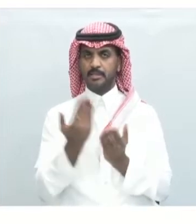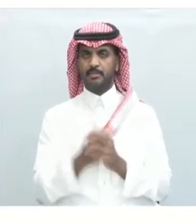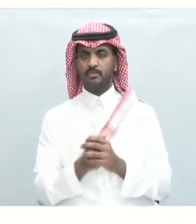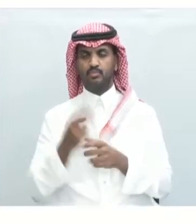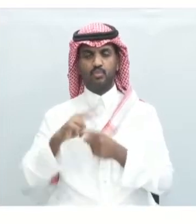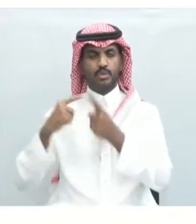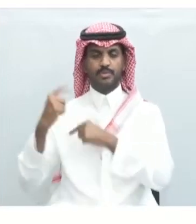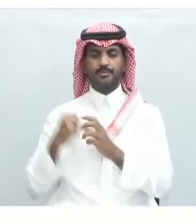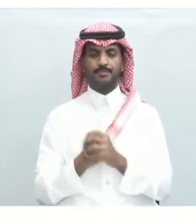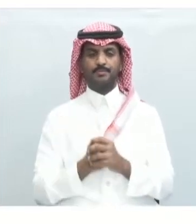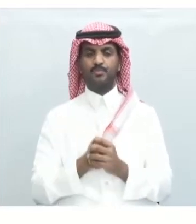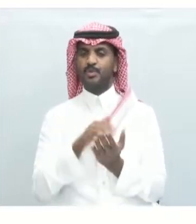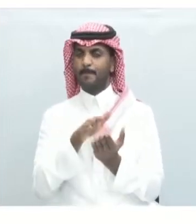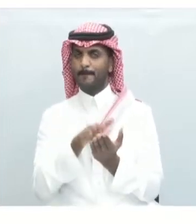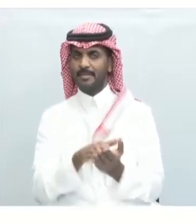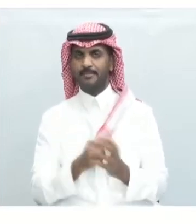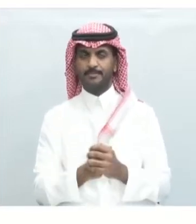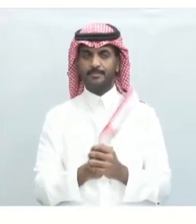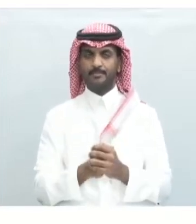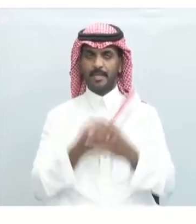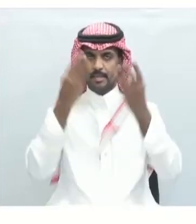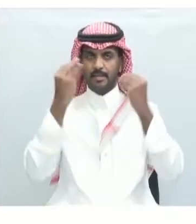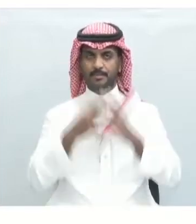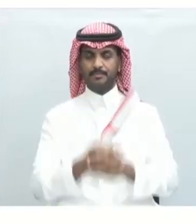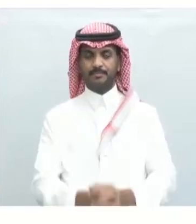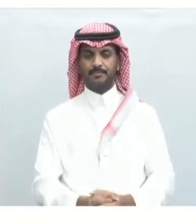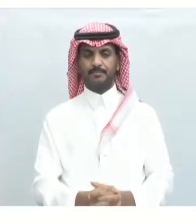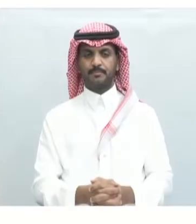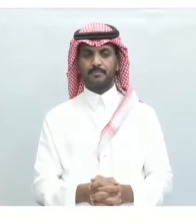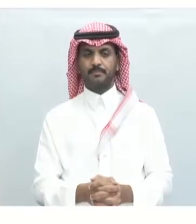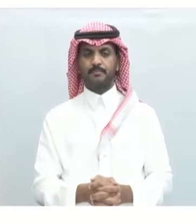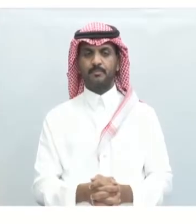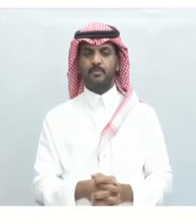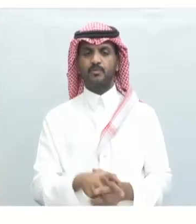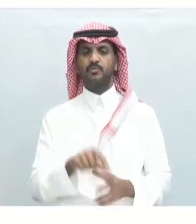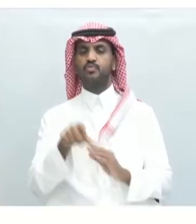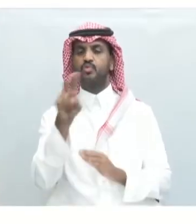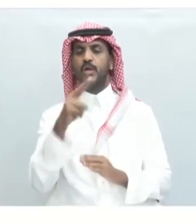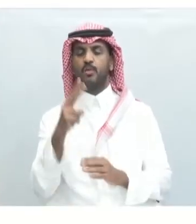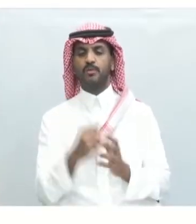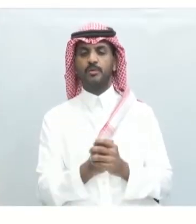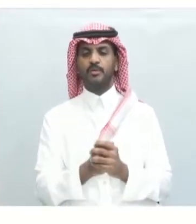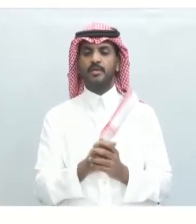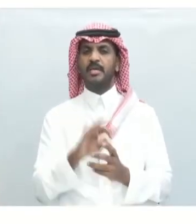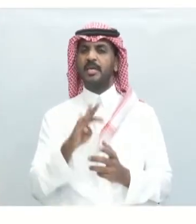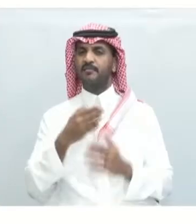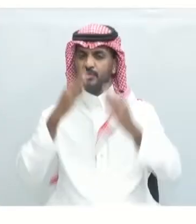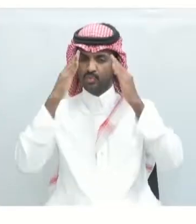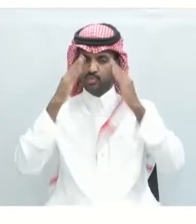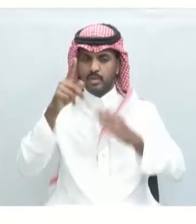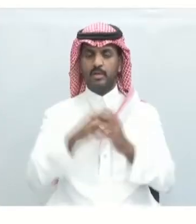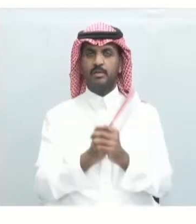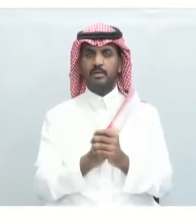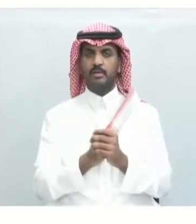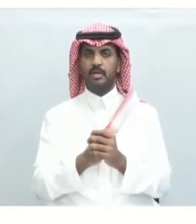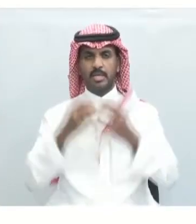ونراجع هذا الدرس حتى نثبته ما تعلمناه خلال الدرس السابق ناتي الى السؤال الاول كيف تشكر الله عز وجل على